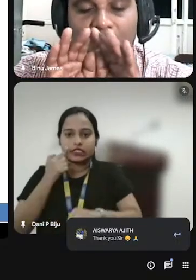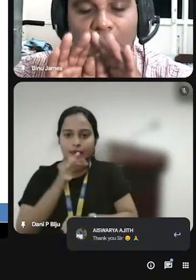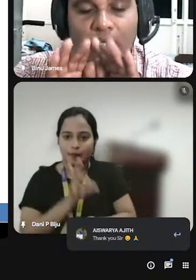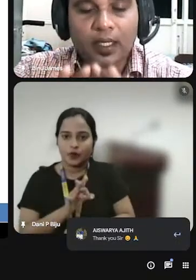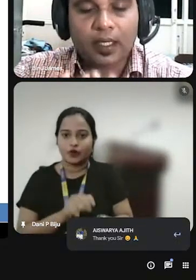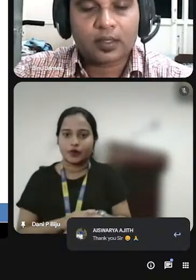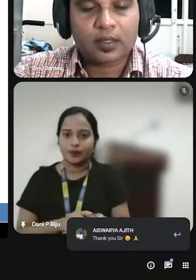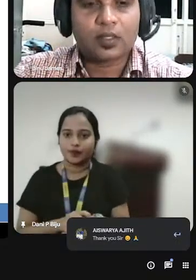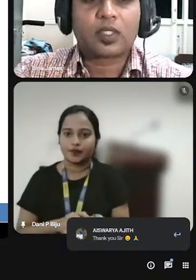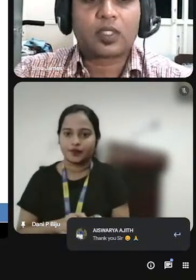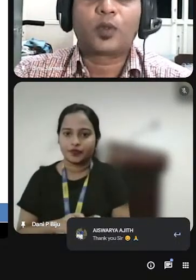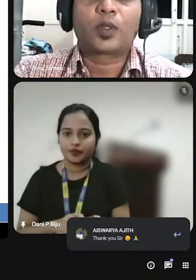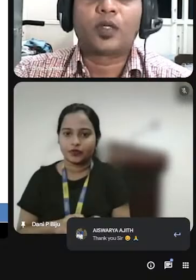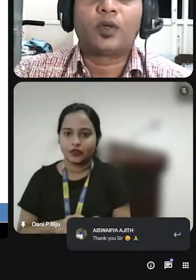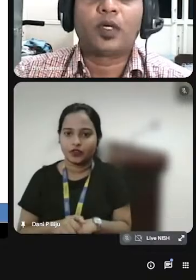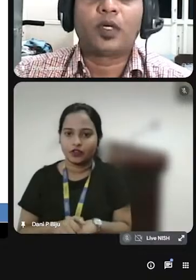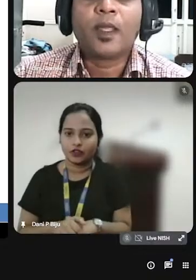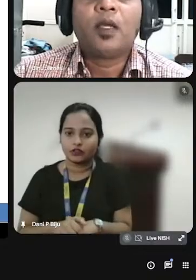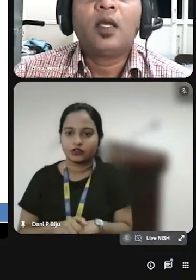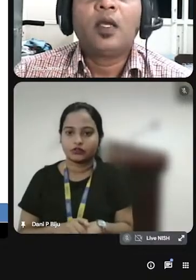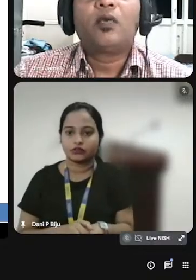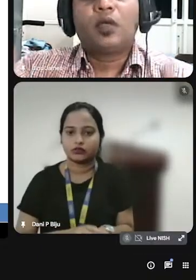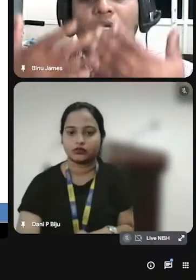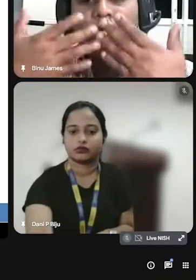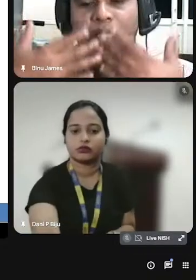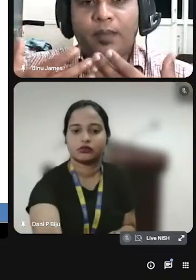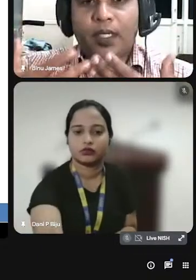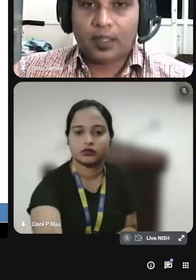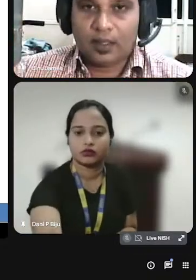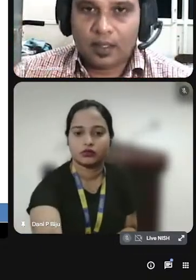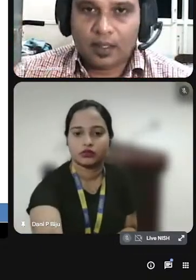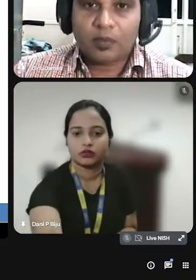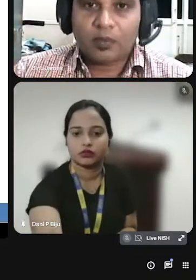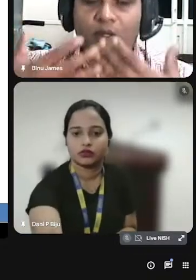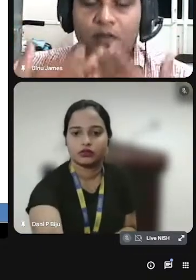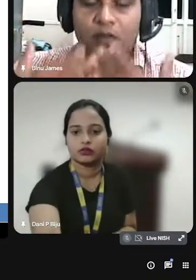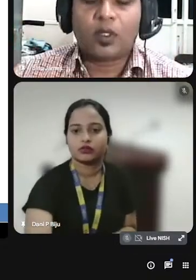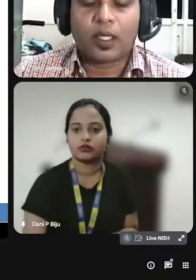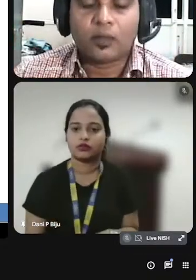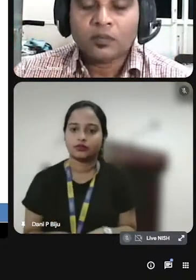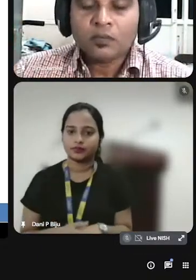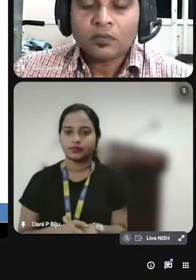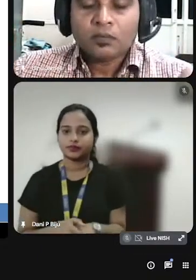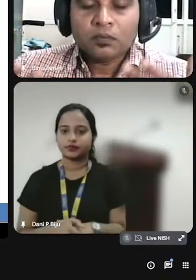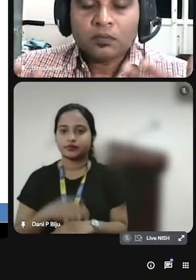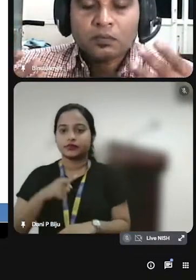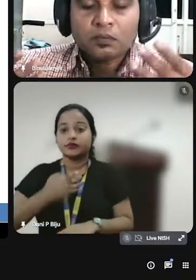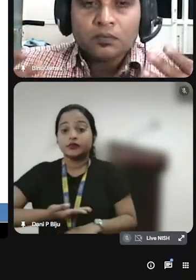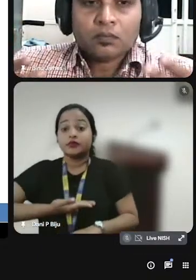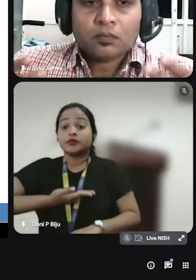പോകുന്നത് വരെ റിലാക്സ് ചെയ്ത് ശ്വാസം പുറത്തേക്ക് വിടുകയും ഡീപ് ബ്രീത്തിങ്, നല്ലപോലെ ശ്വാസം